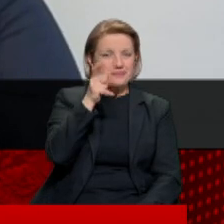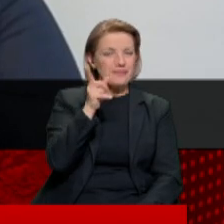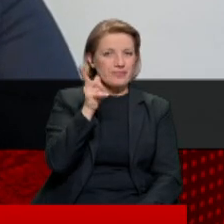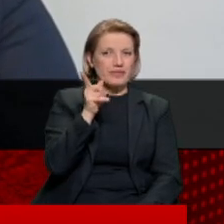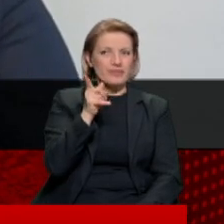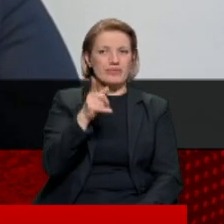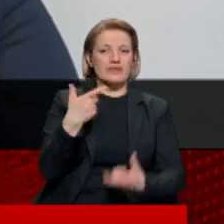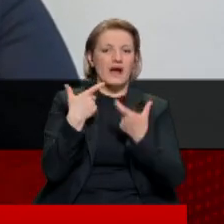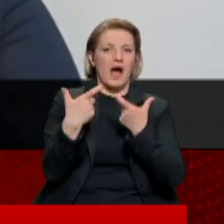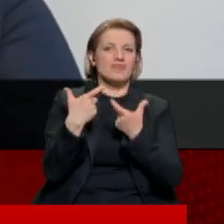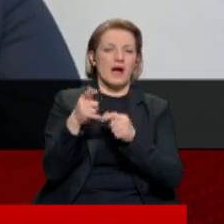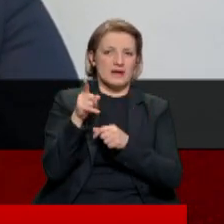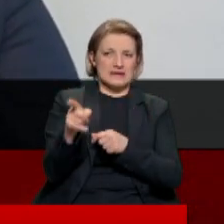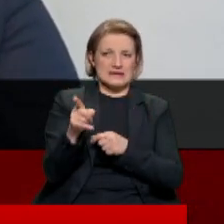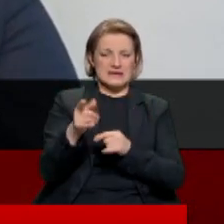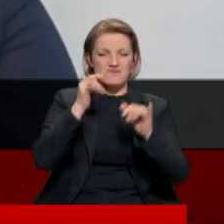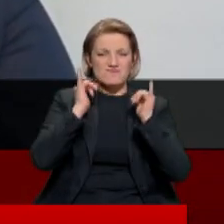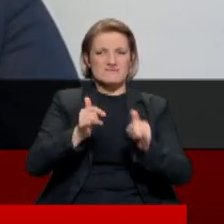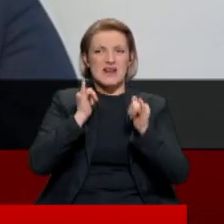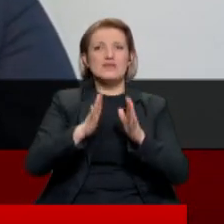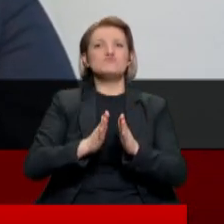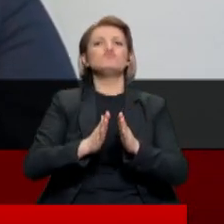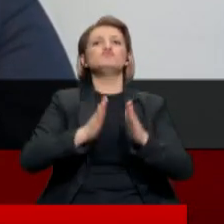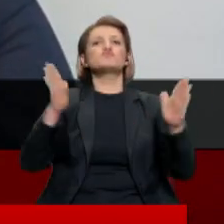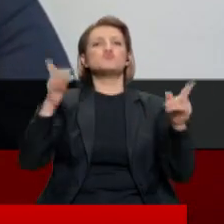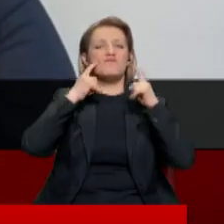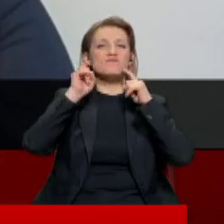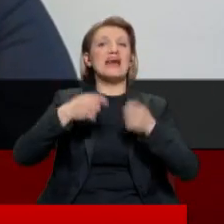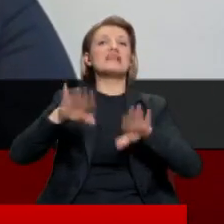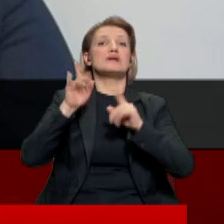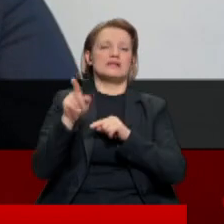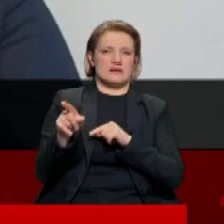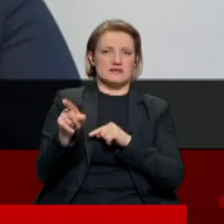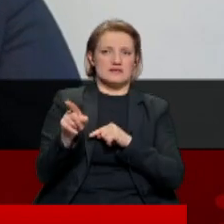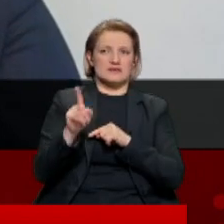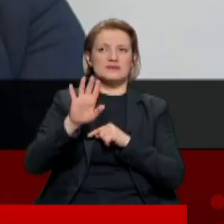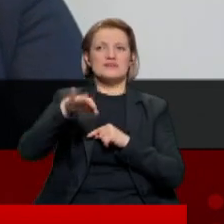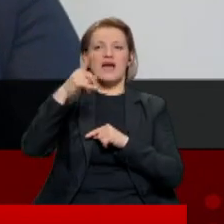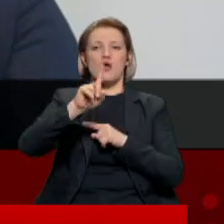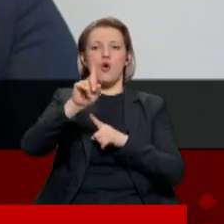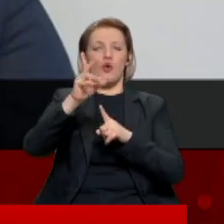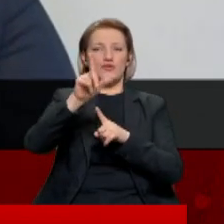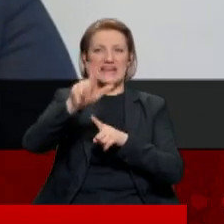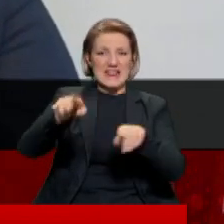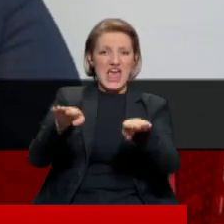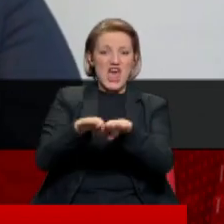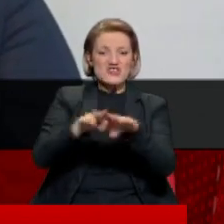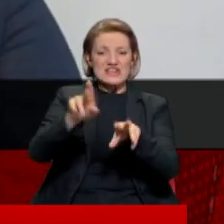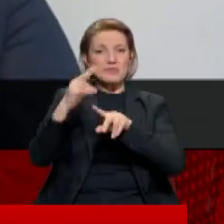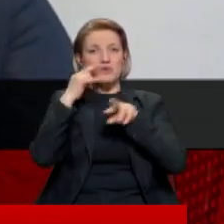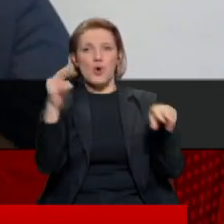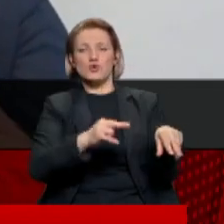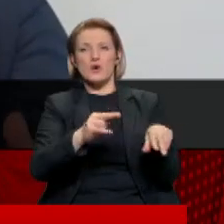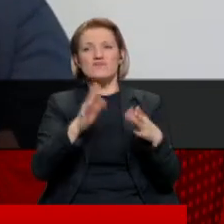istiyorum. Hatay'daki felaketin büyüklüğünün farkına varmadılar. Diğer 10 ildekiyle eşitmiş gibi